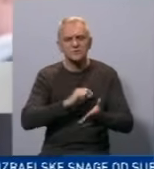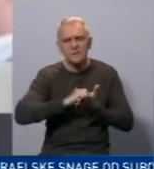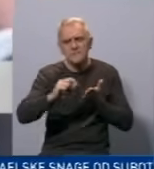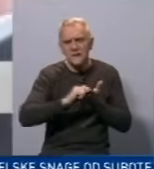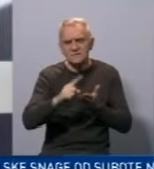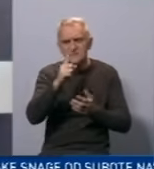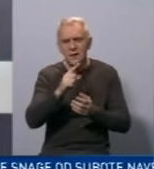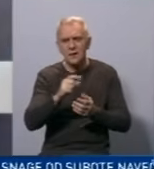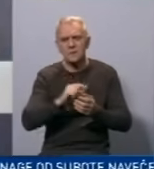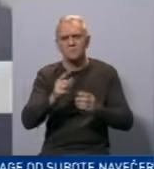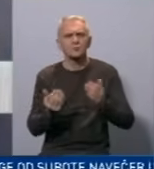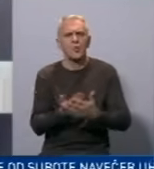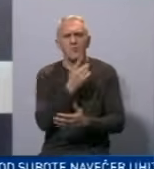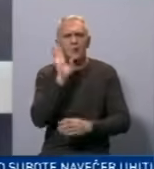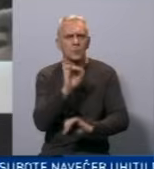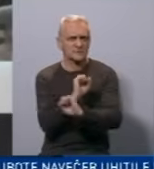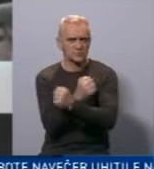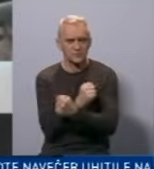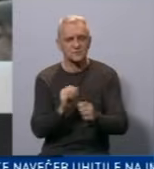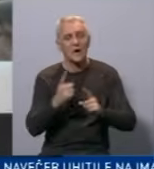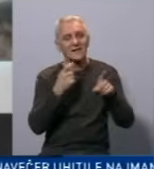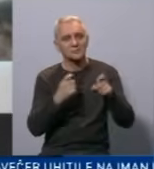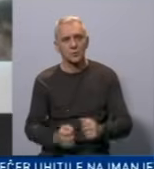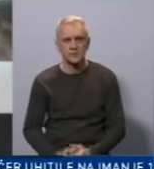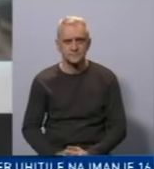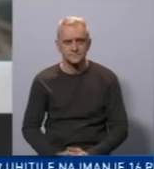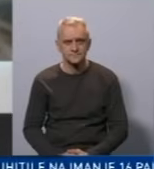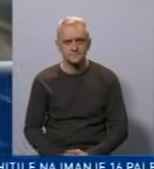i scenarista u novijoj bosansko-hercegovačkoj historiji.